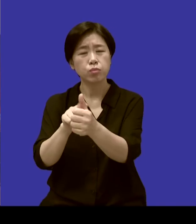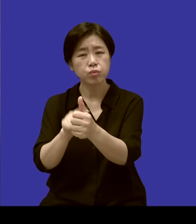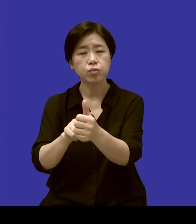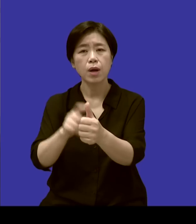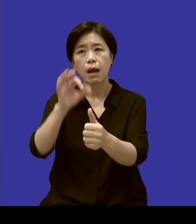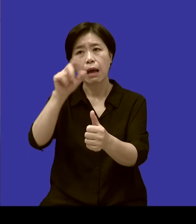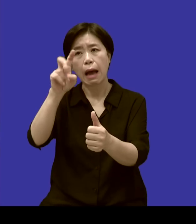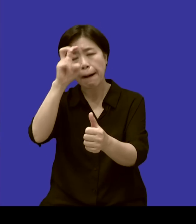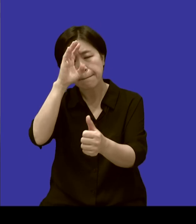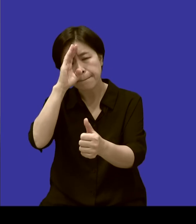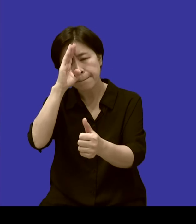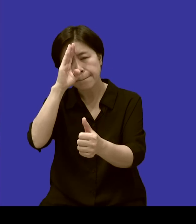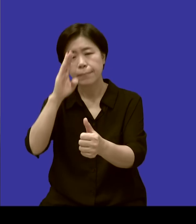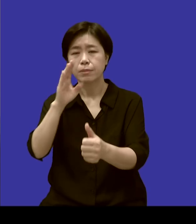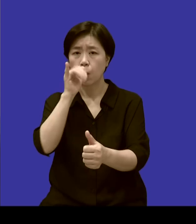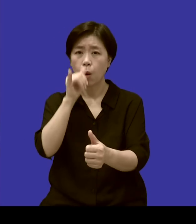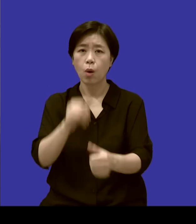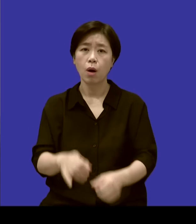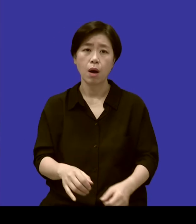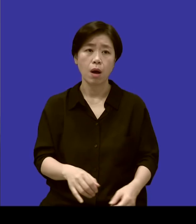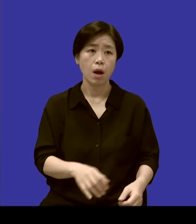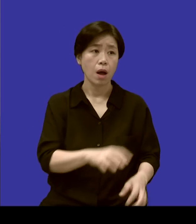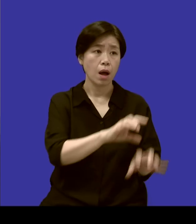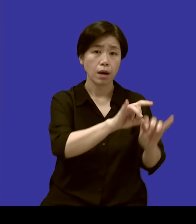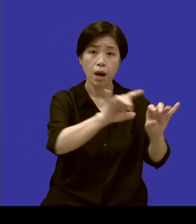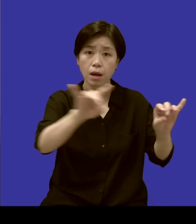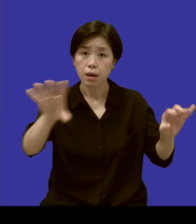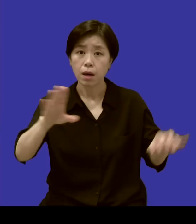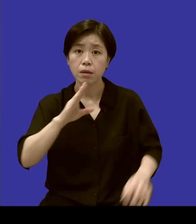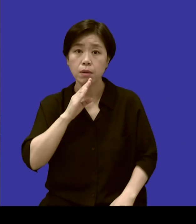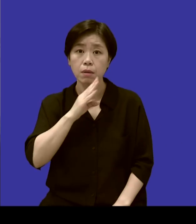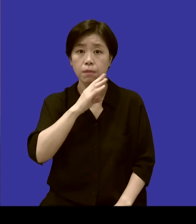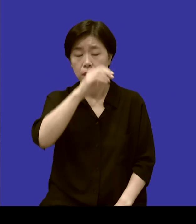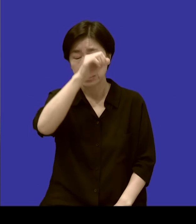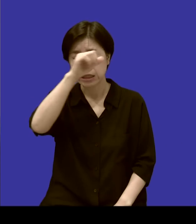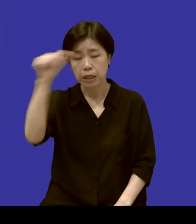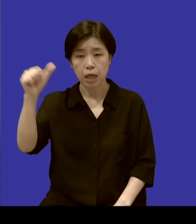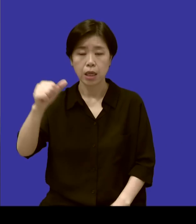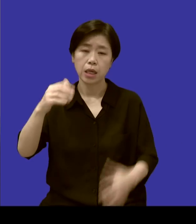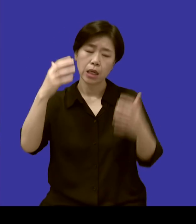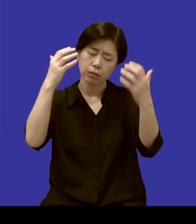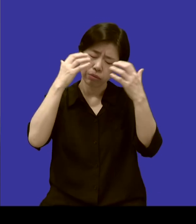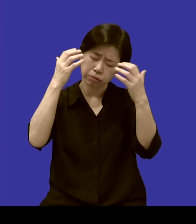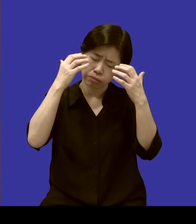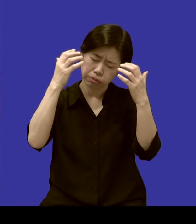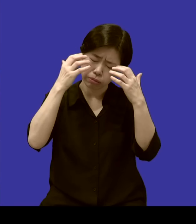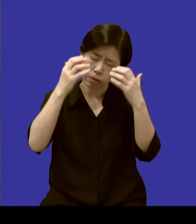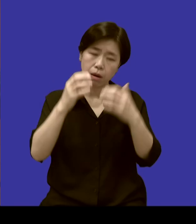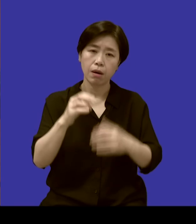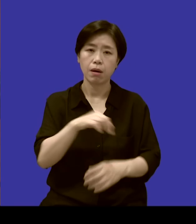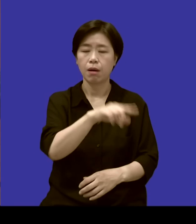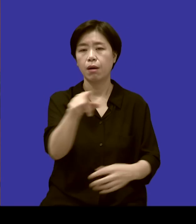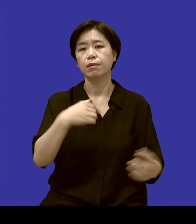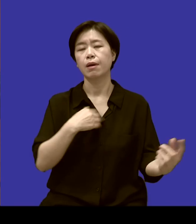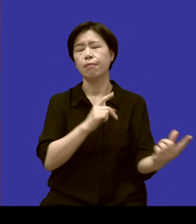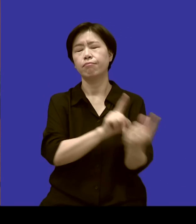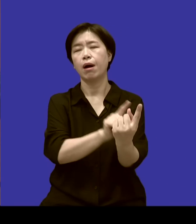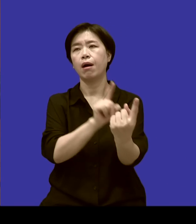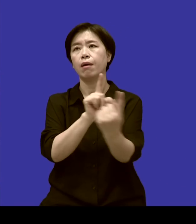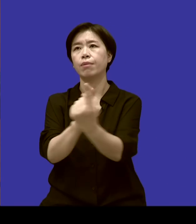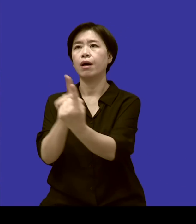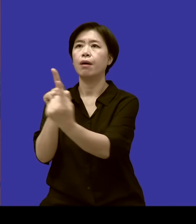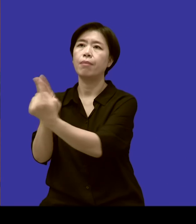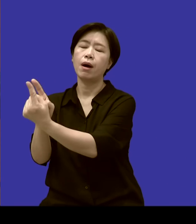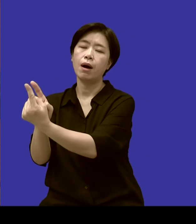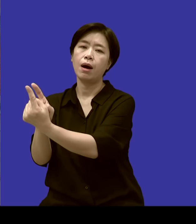예. 막 있는 거예요. 예. 정말 정말 인생의 바닥에 있는 분들만 좀 그렇게 센 분들만 다 골라서 왔는데